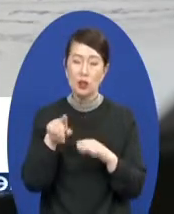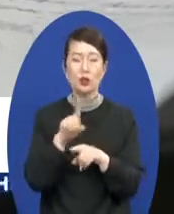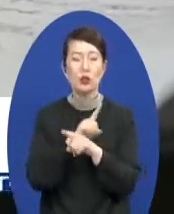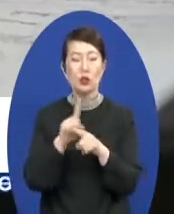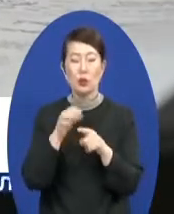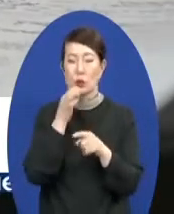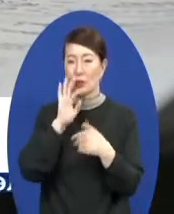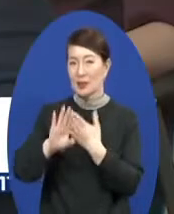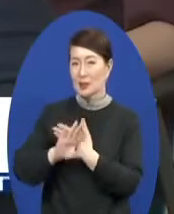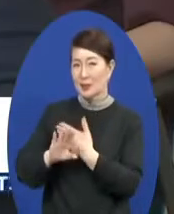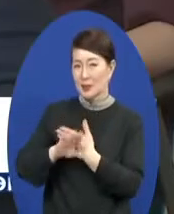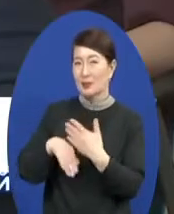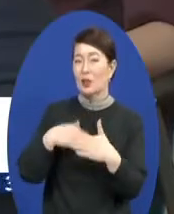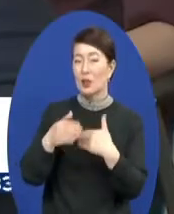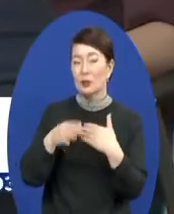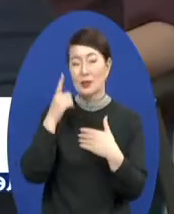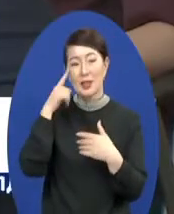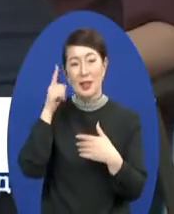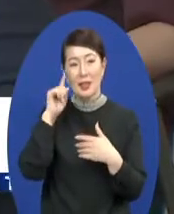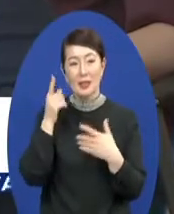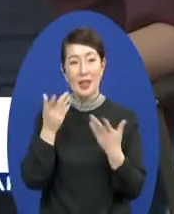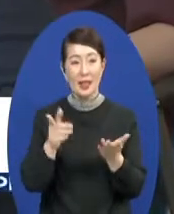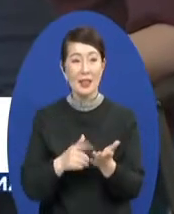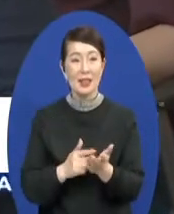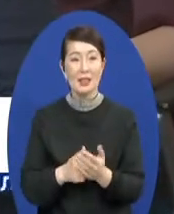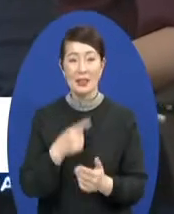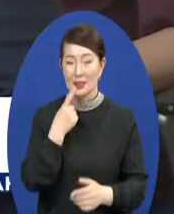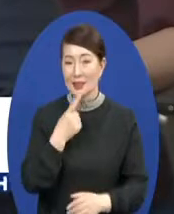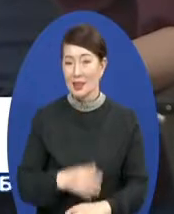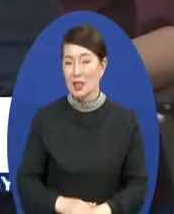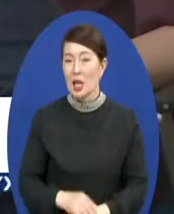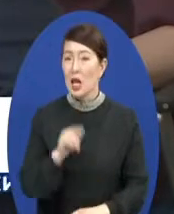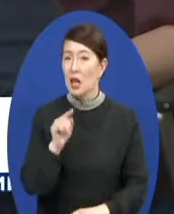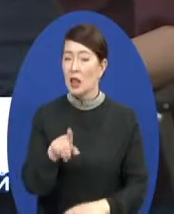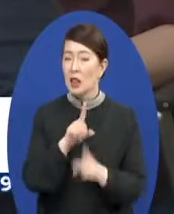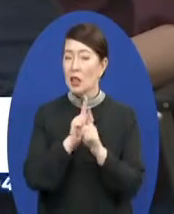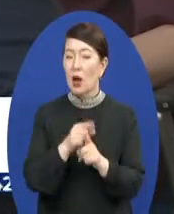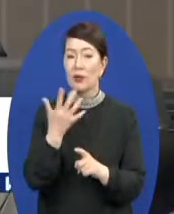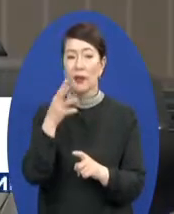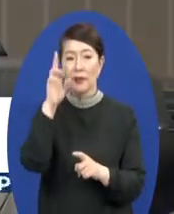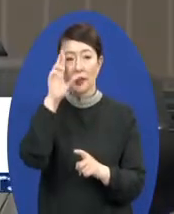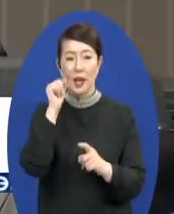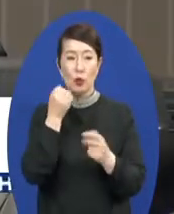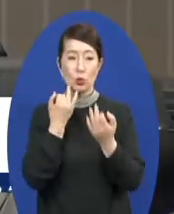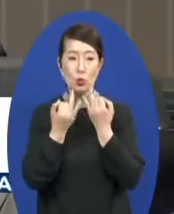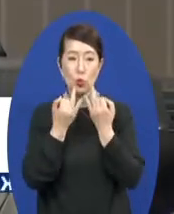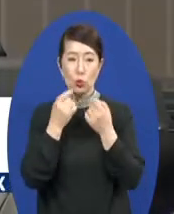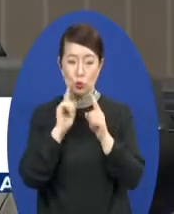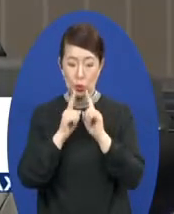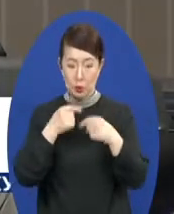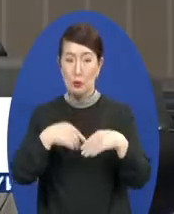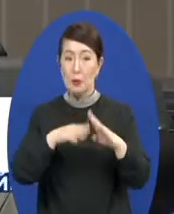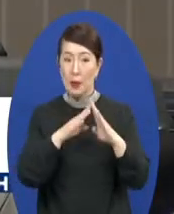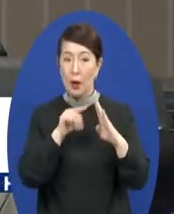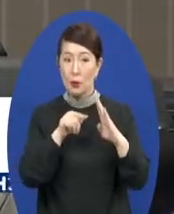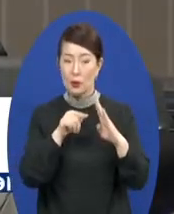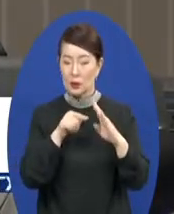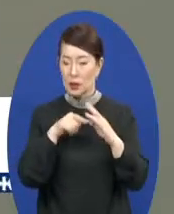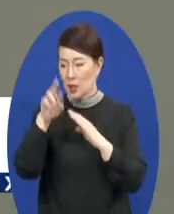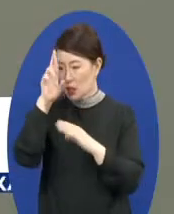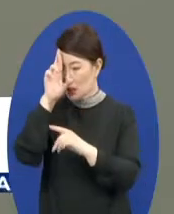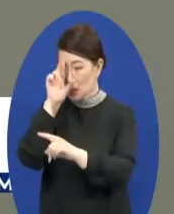аливаа зөрчлөөс урьдчилан сэргийлэх талаар санаачлага гаргах шаардлагатай хэлж байна. За энэ дагуу 5 яам зөвлөл байгуулсан, цаашид